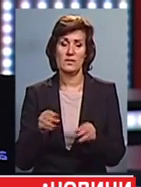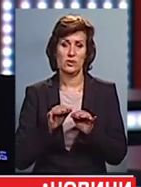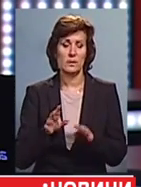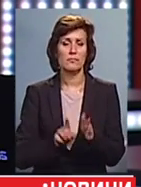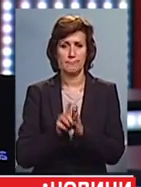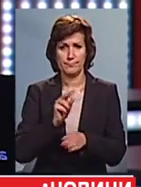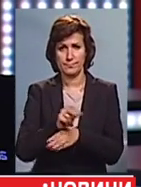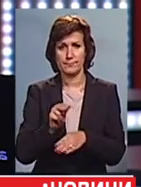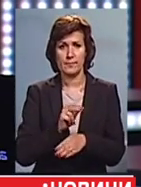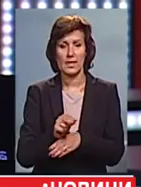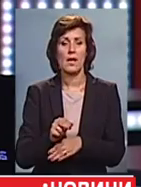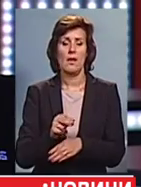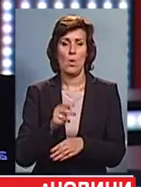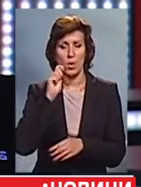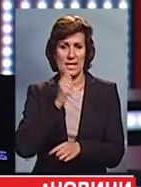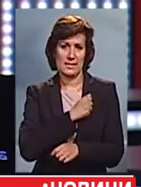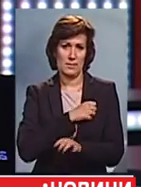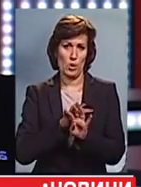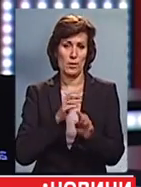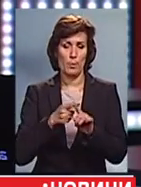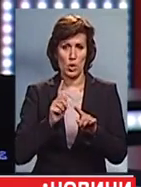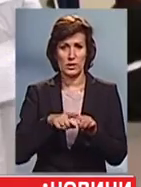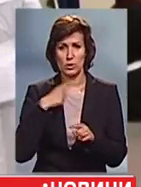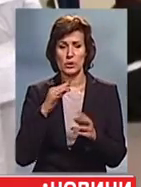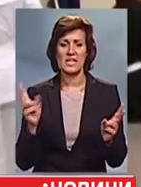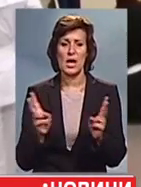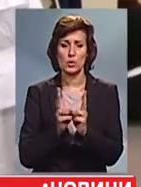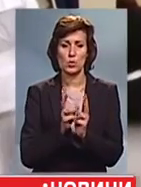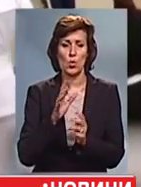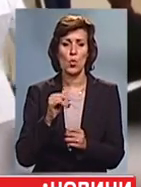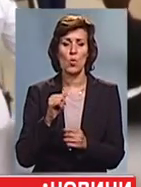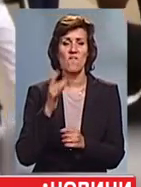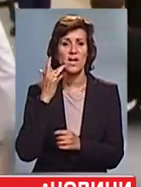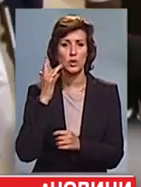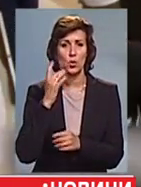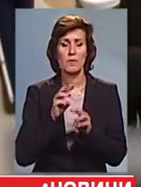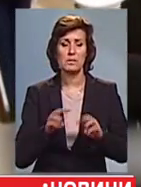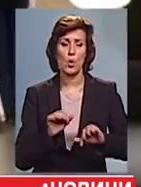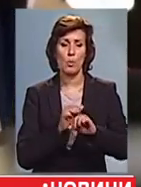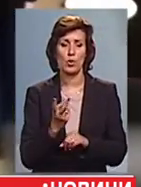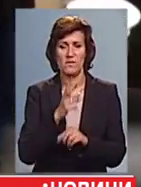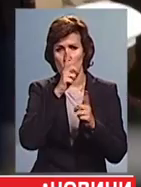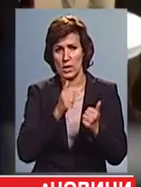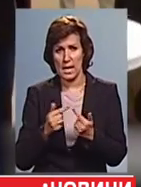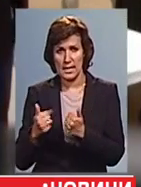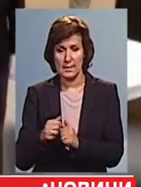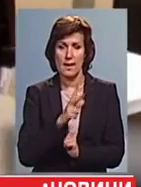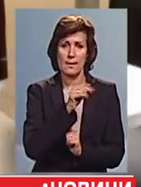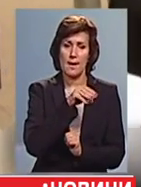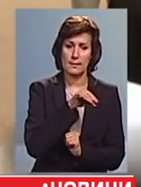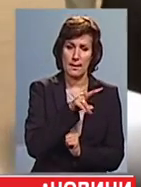почнуть тренувати українські збройні сили. Про це, зокрема, йшлося на зустрічі у Вашингтоні міністрів оборони двох країн –